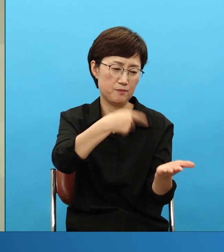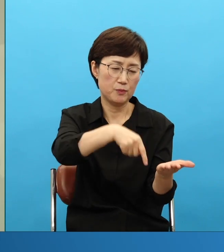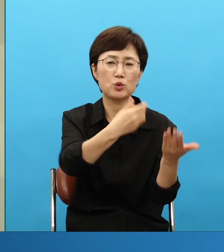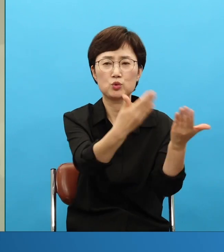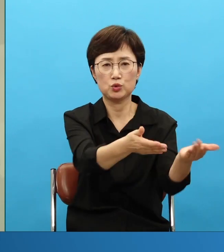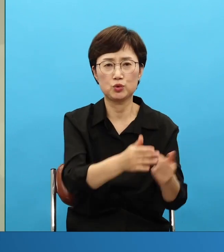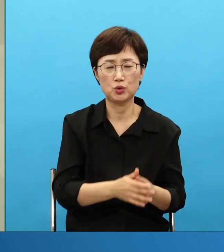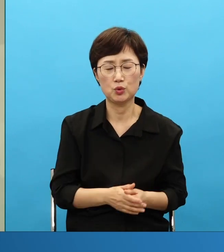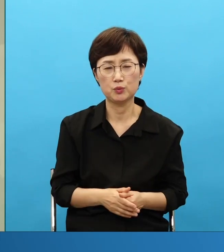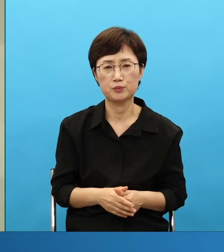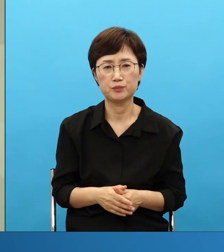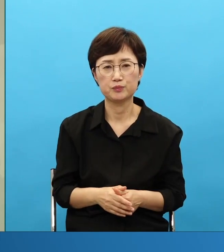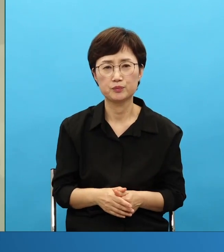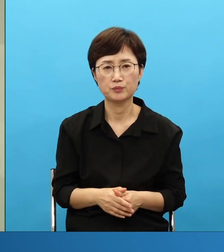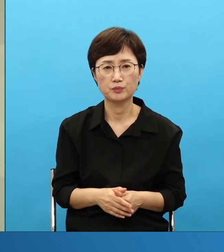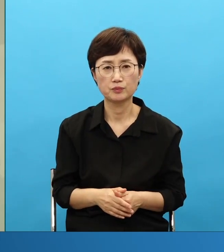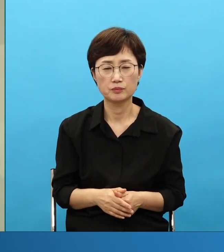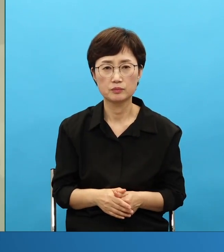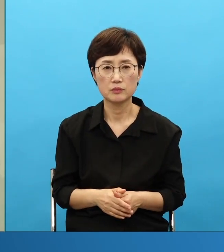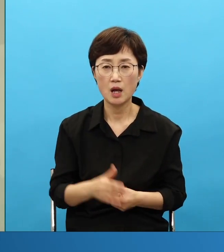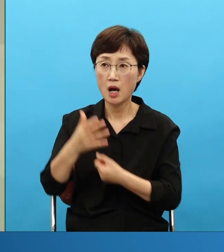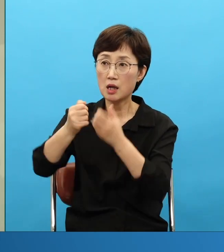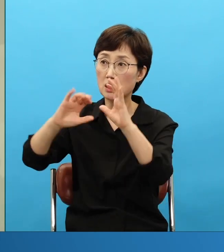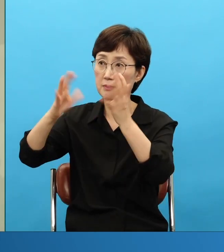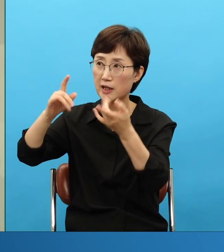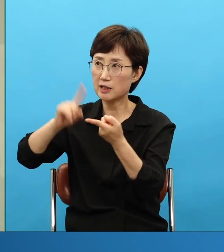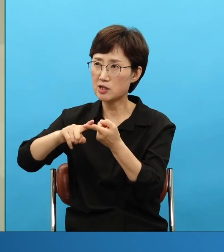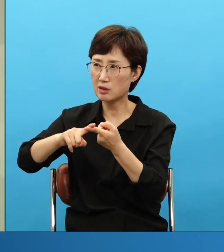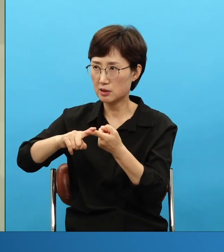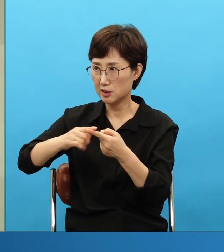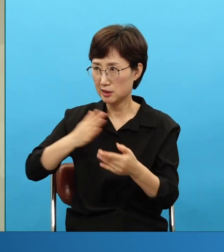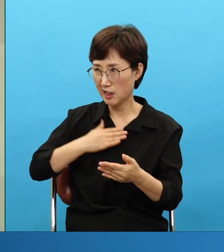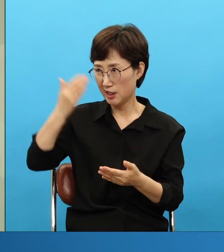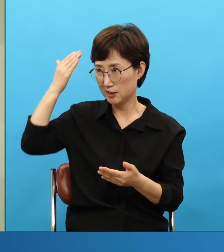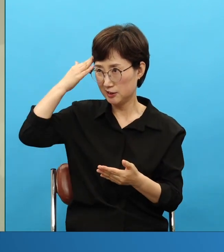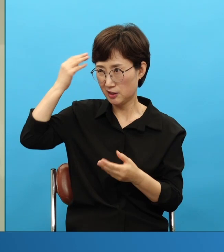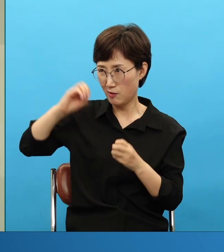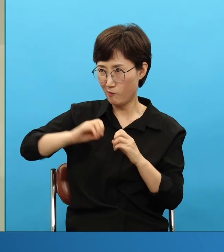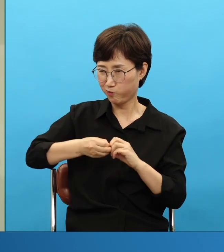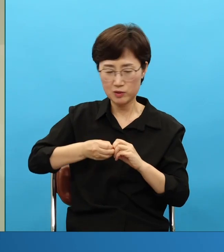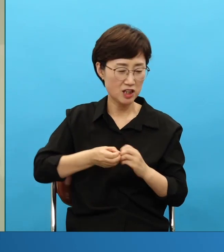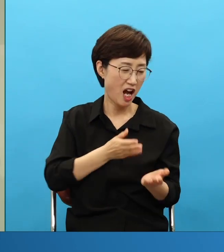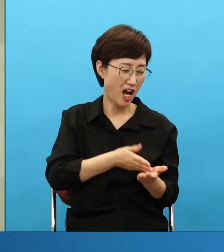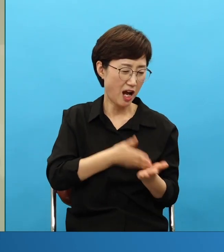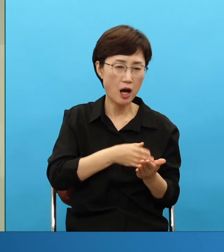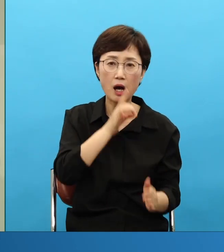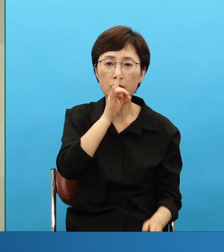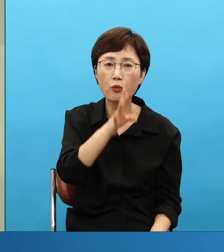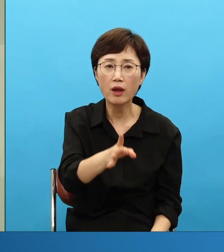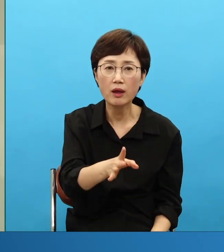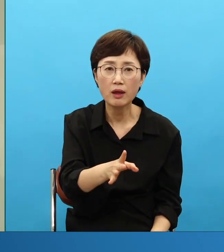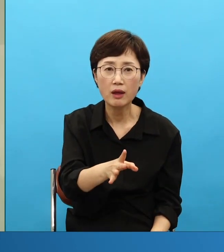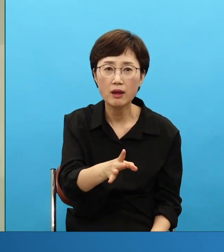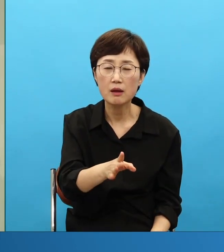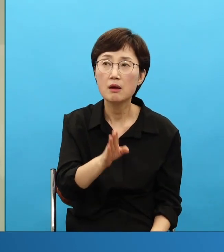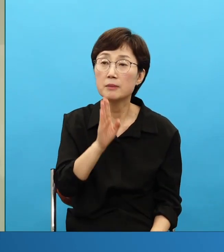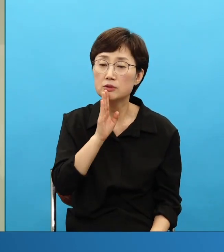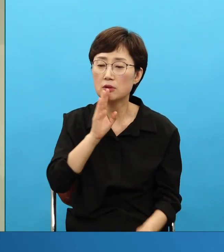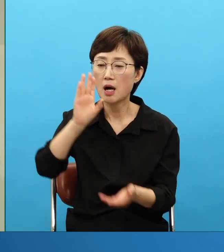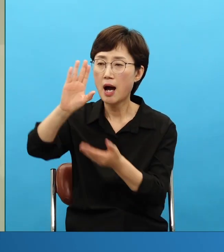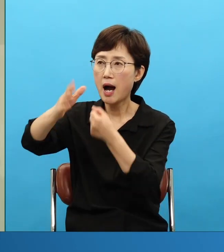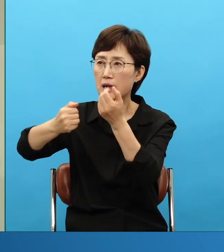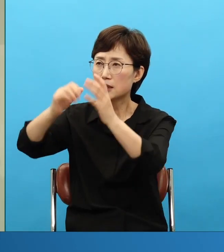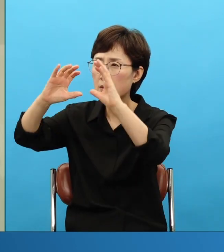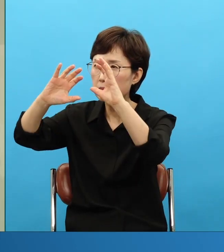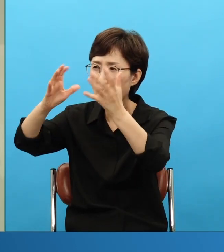That is the answer. 그러니까 틀리게 가르치면 안 돼요. 바르게 가르쳐요. So don't teach it incorrectly. Teach it accurately. 그렇죠. Isn't that so? 그리스도 틀리게 하면 안 되잖아요.